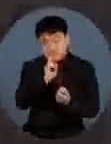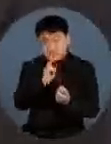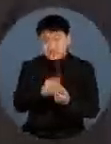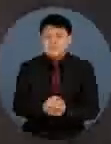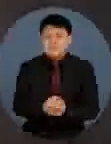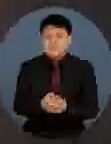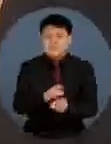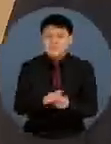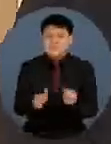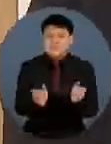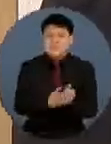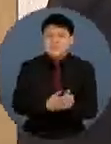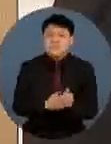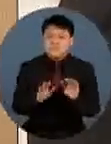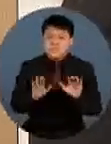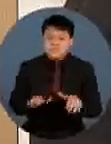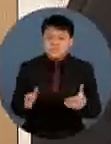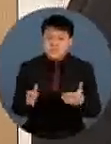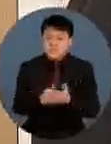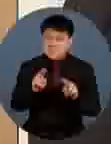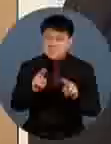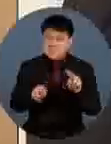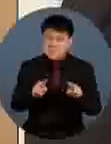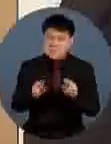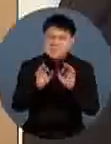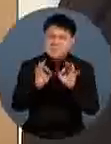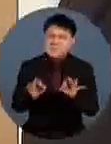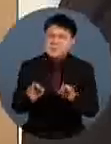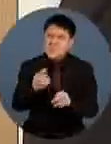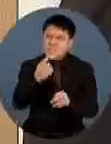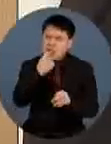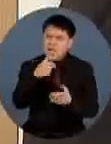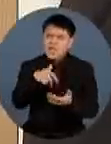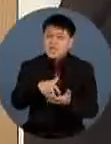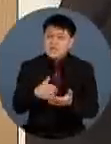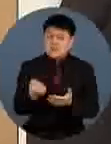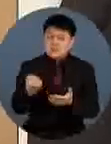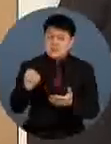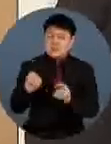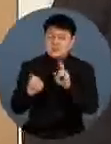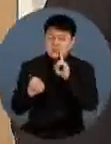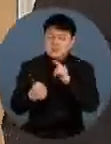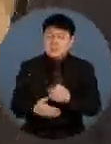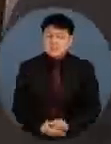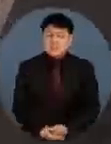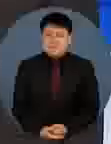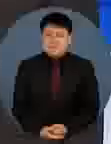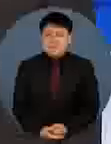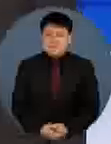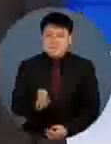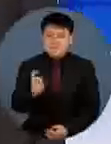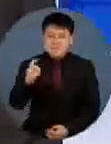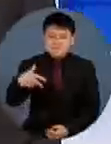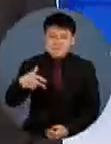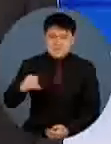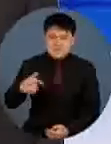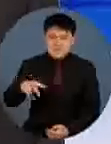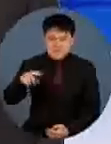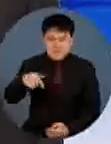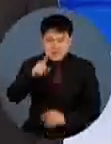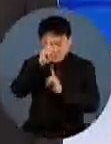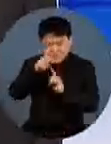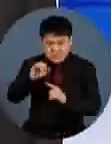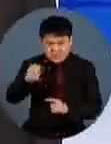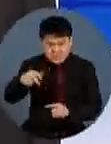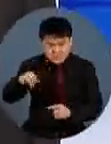네. 되었습니다. 자, 지금까지 진행은 아무래도 백이 현재는 좀 편한 그런 바둑이 되겠습니다. 네. 네. 자, 목진석 이민진 선수의 호흡이